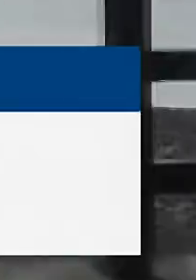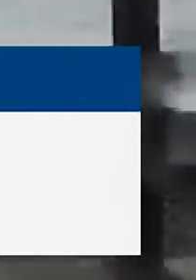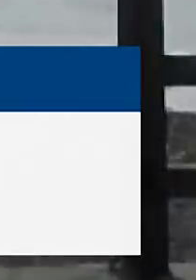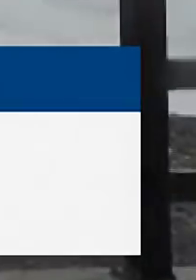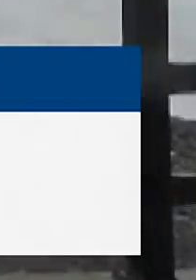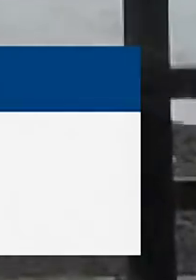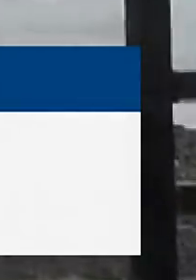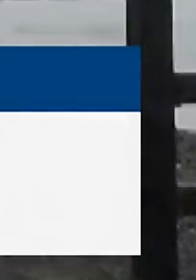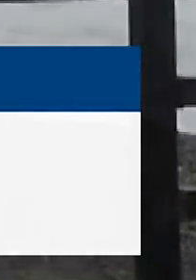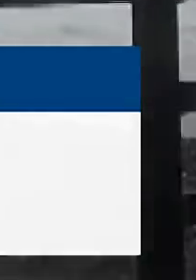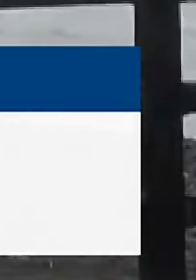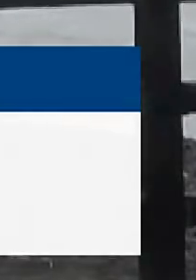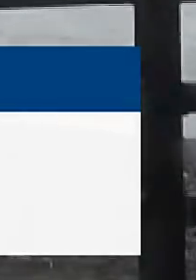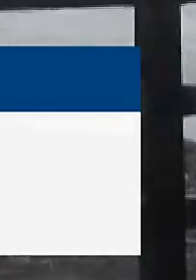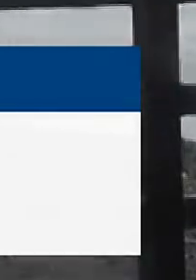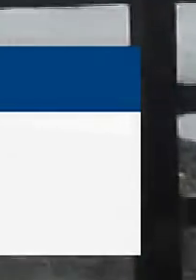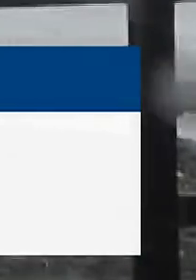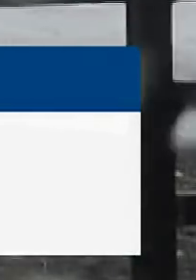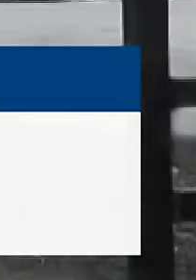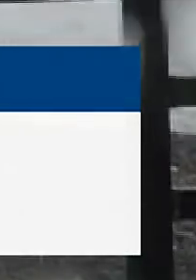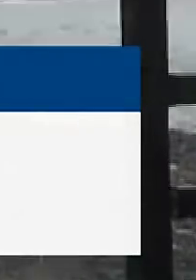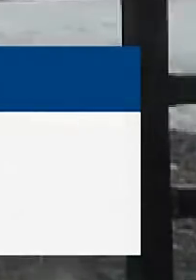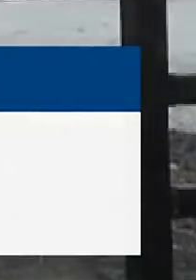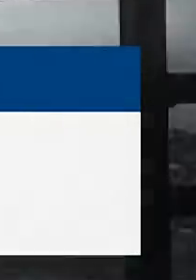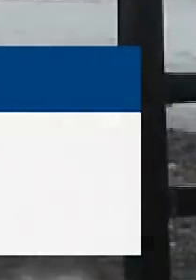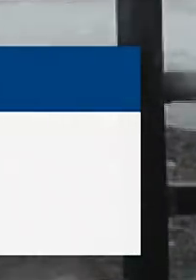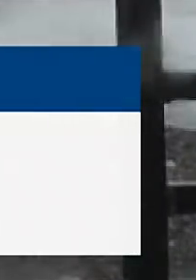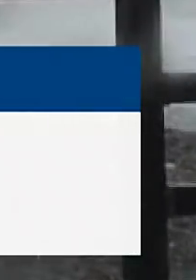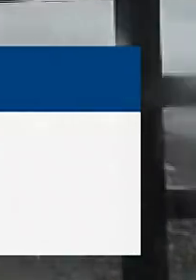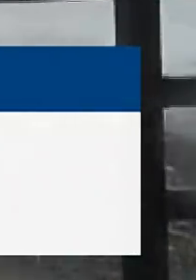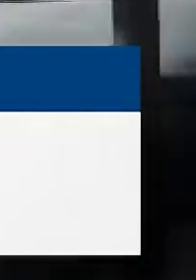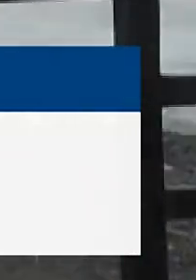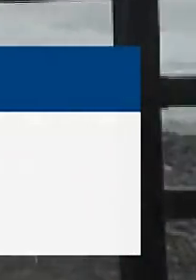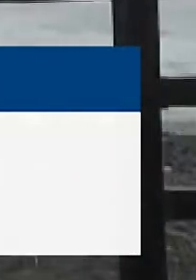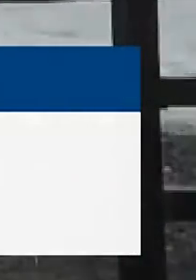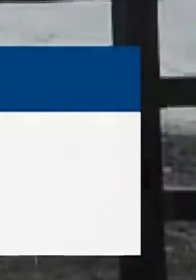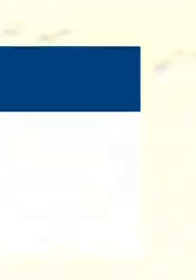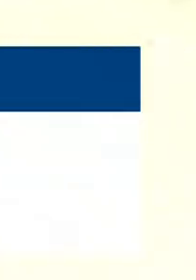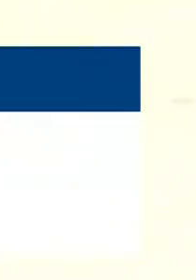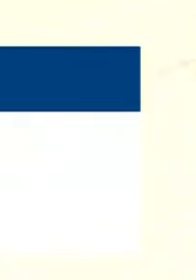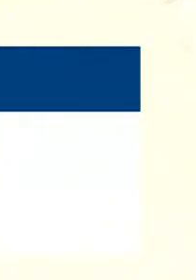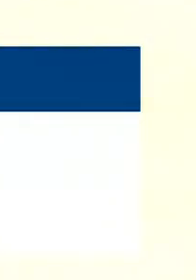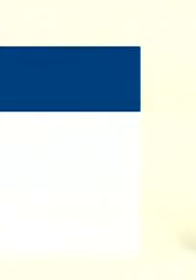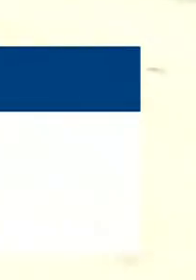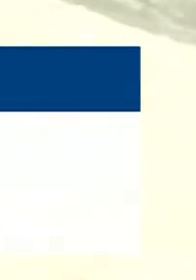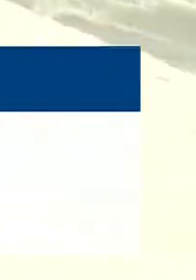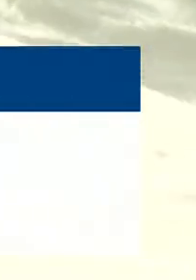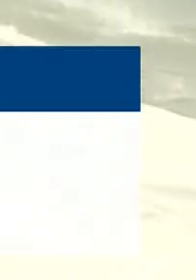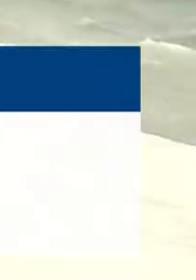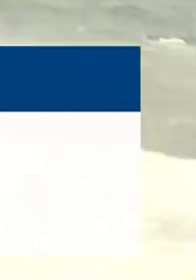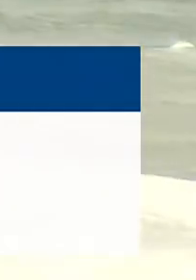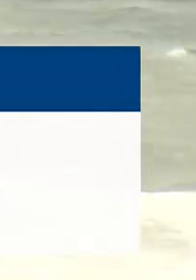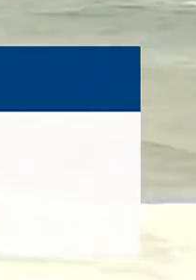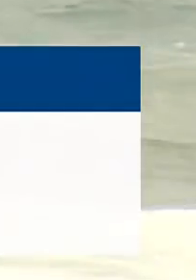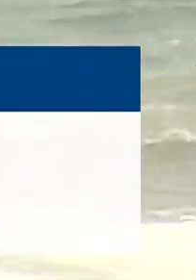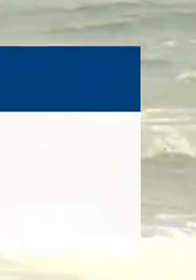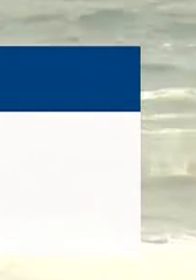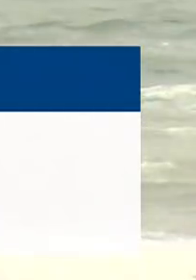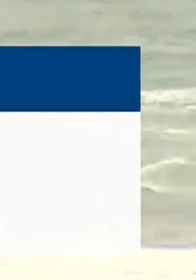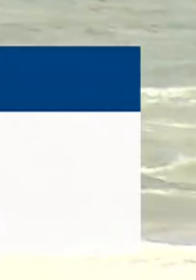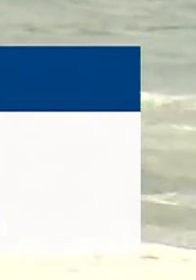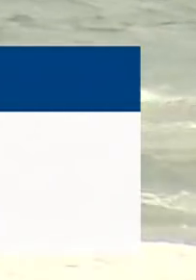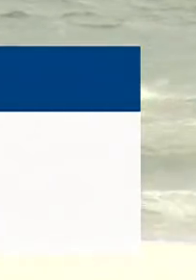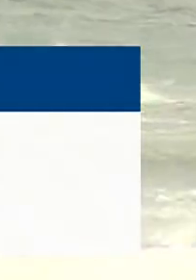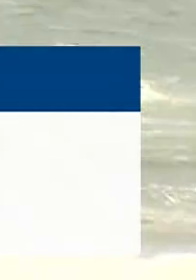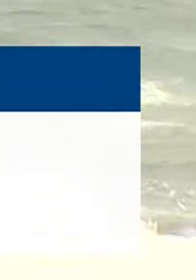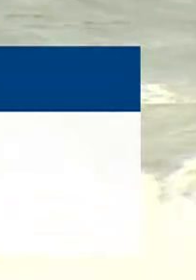아예 밖에 나가지 않는 것이 뭐 현명한 생각일 것 같습니다. 현재 저희들이 지금까지